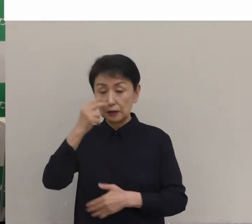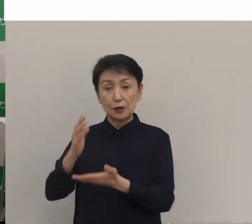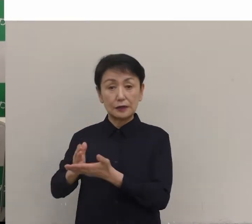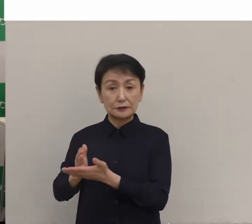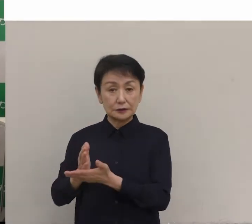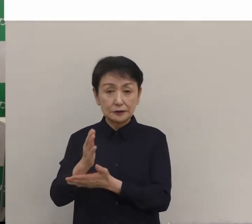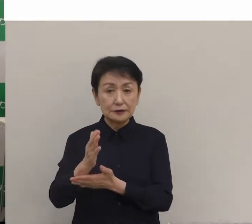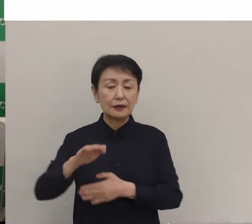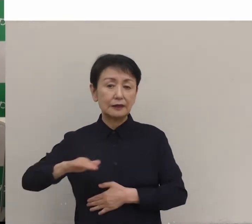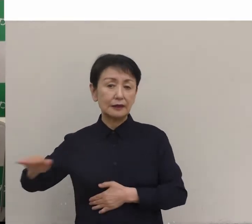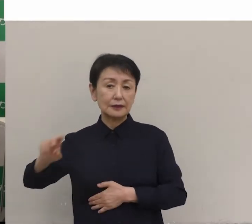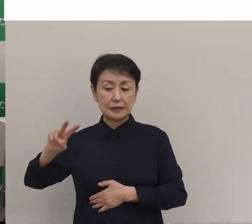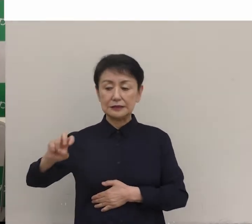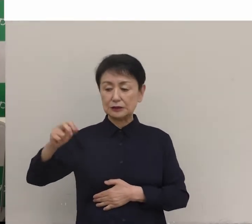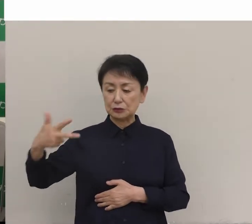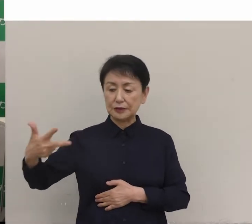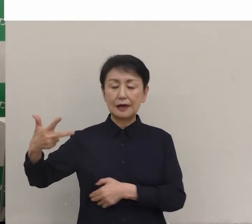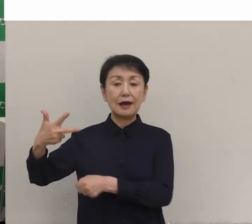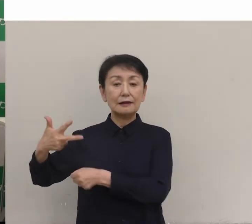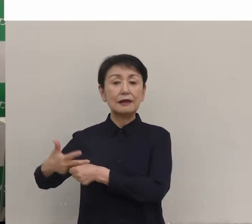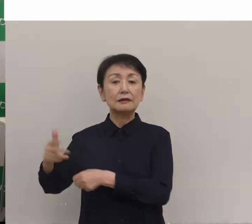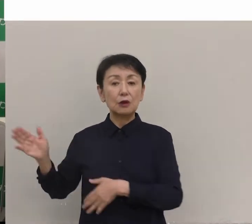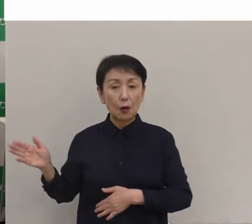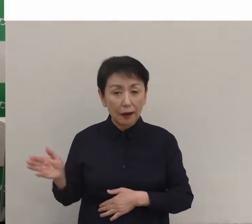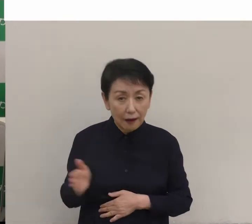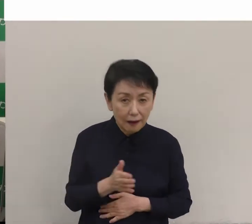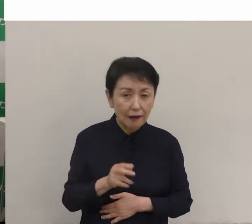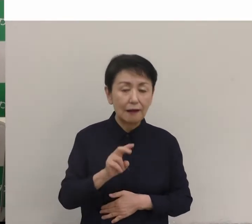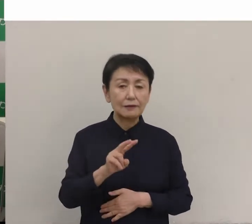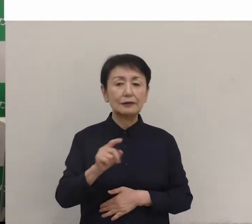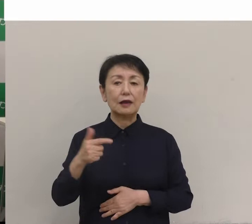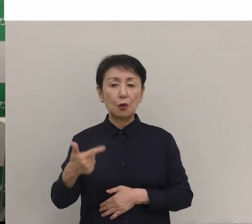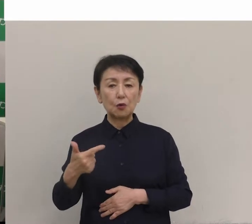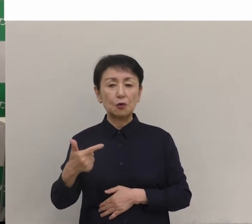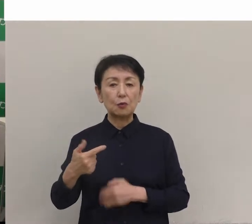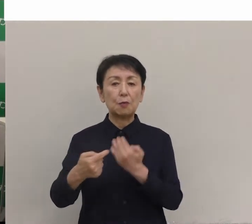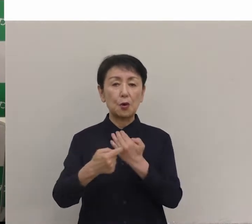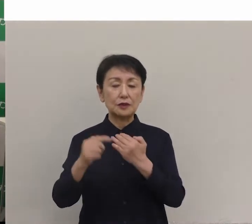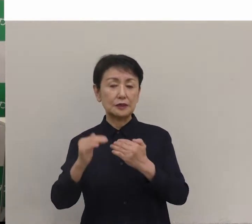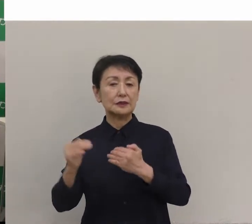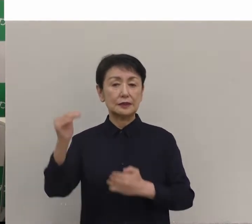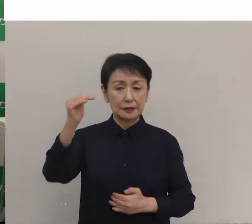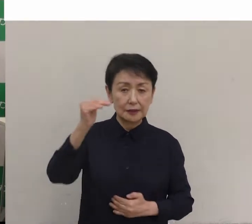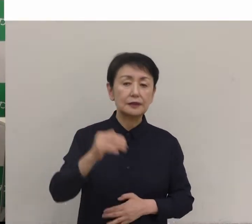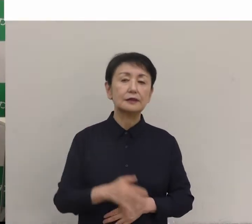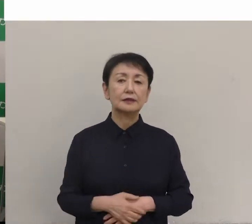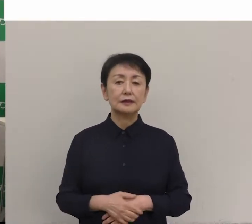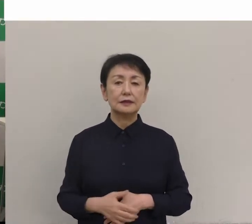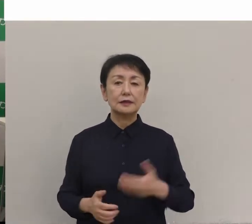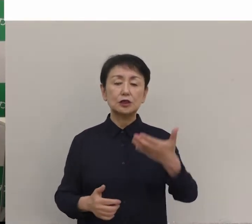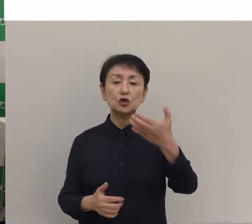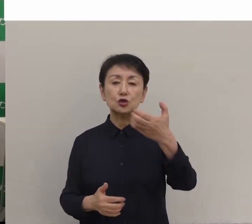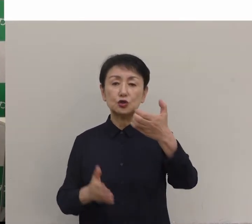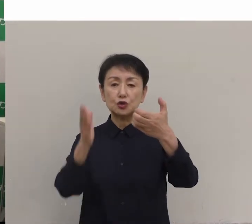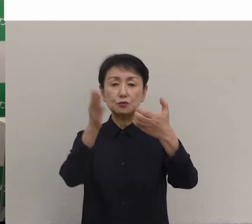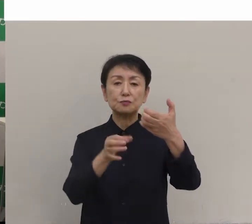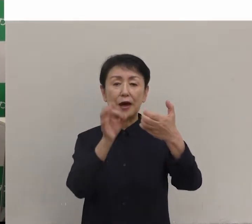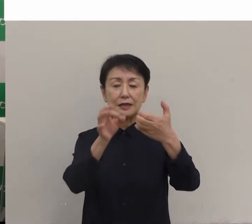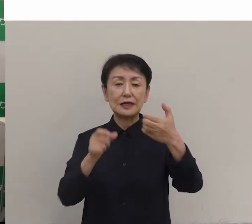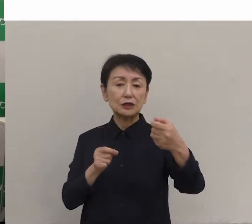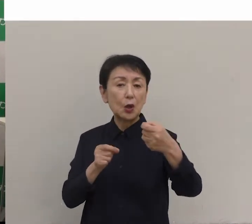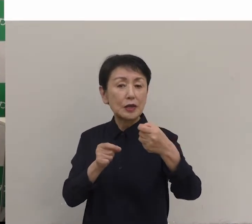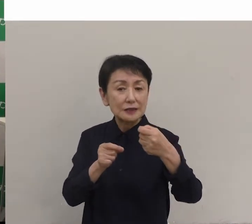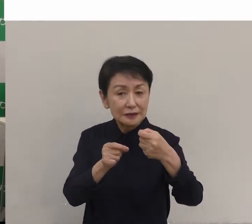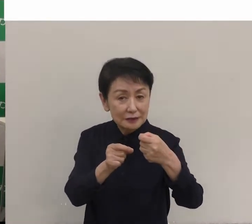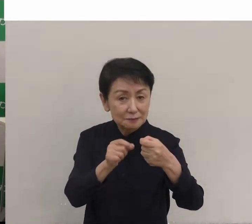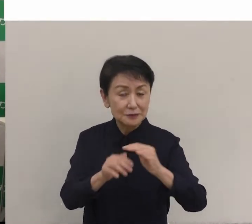27年度から 1.6 ポイント上がりました。依然として9割に迫る高い割合が維